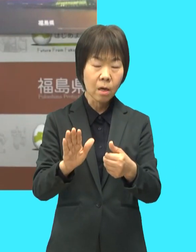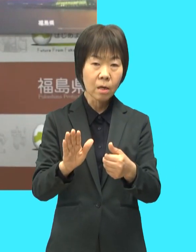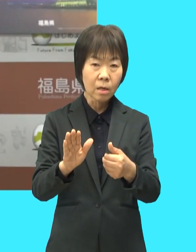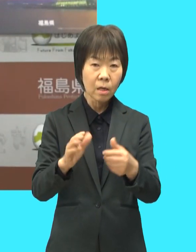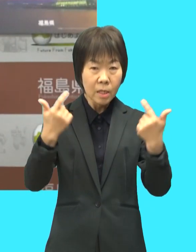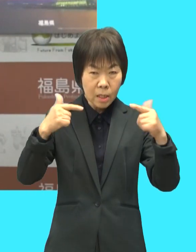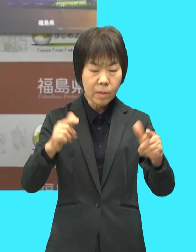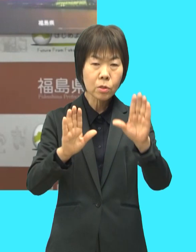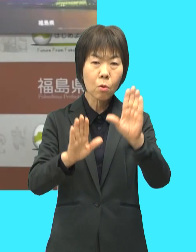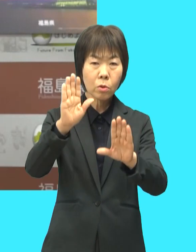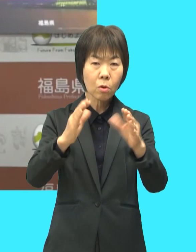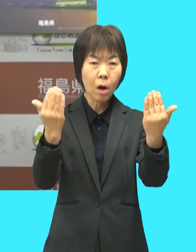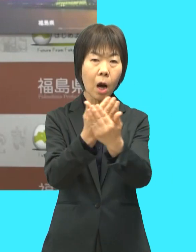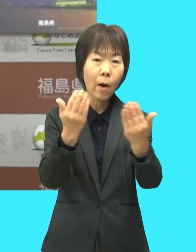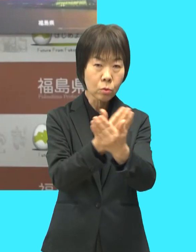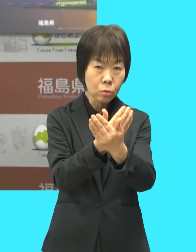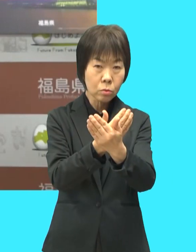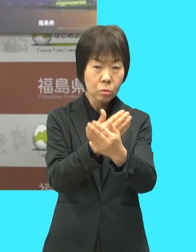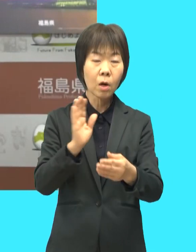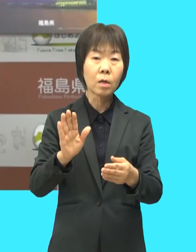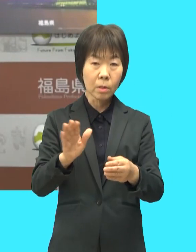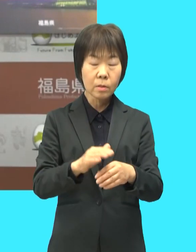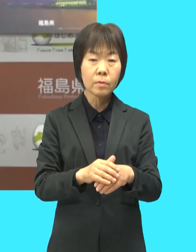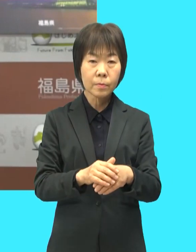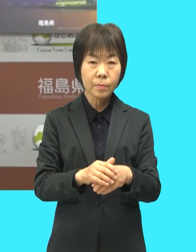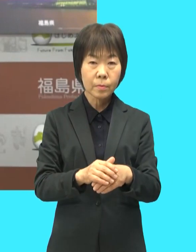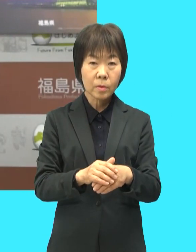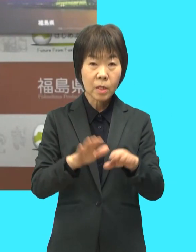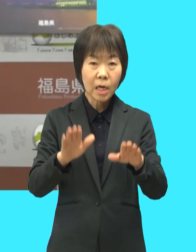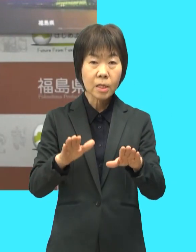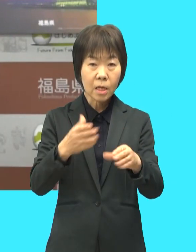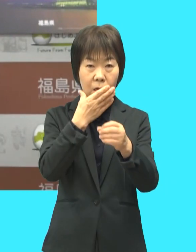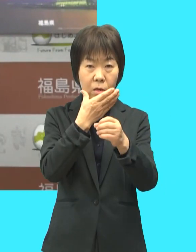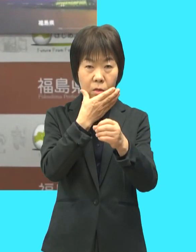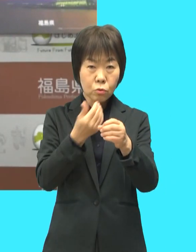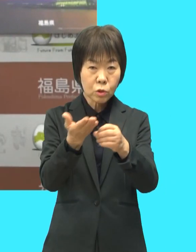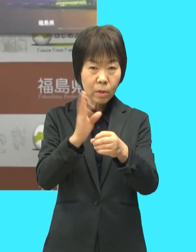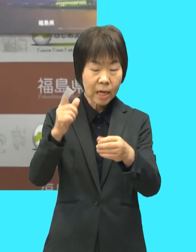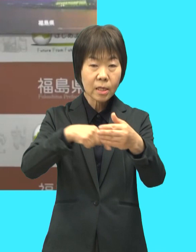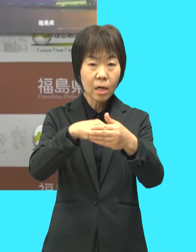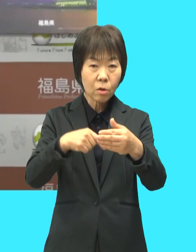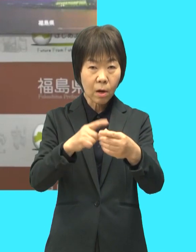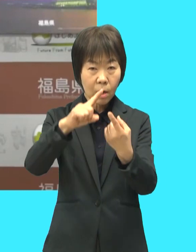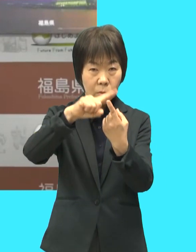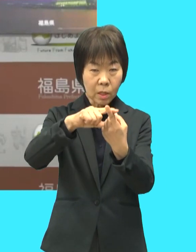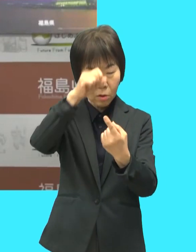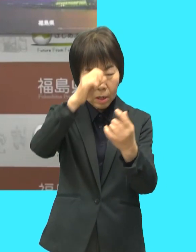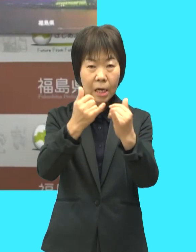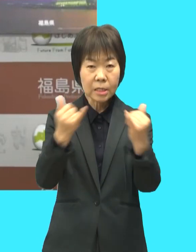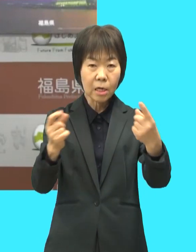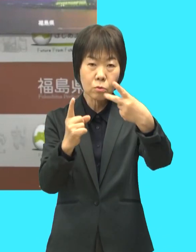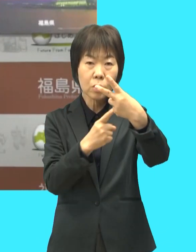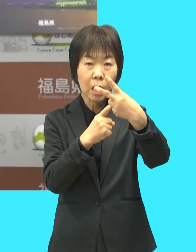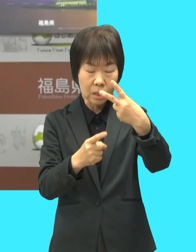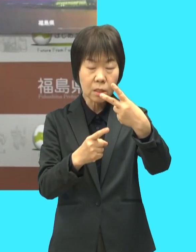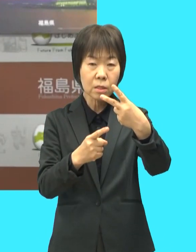々状況が変わっていくという動向がございます。現在福島県内は陽性の患者さん2例ということ